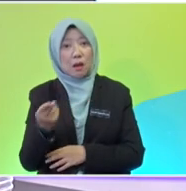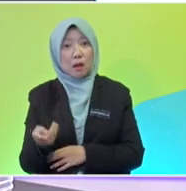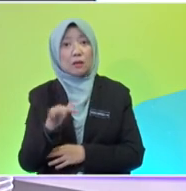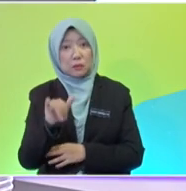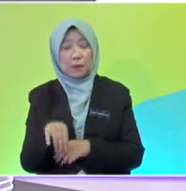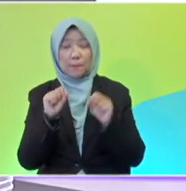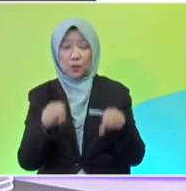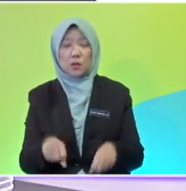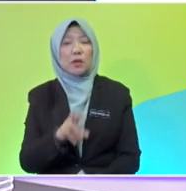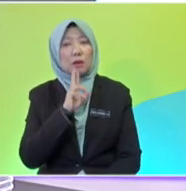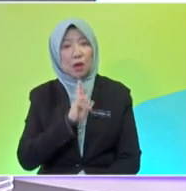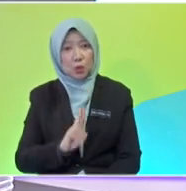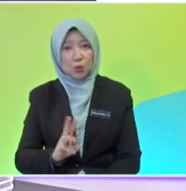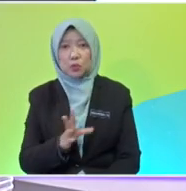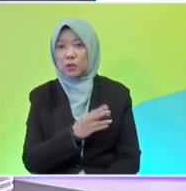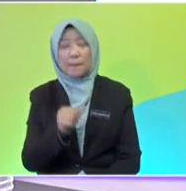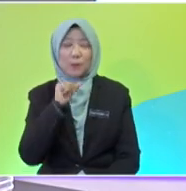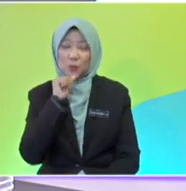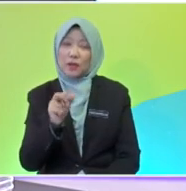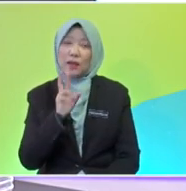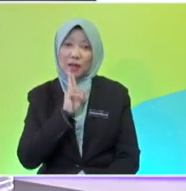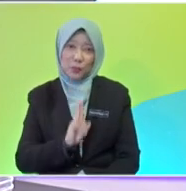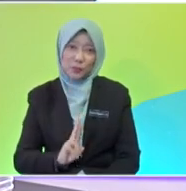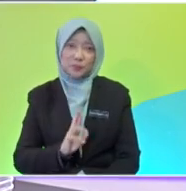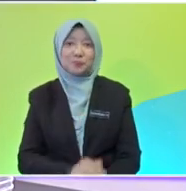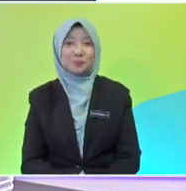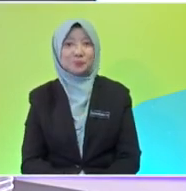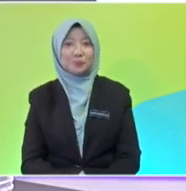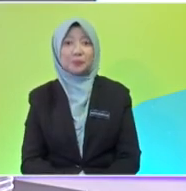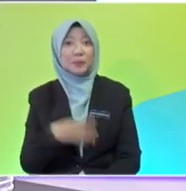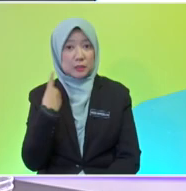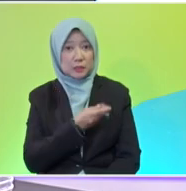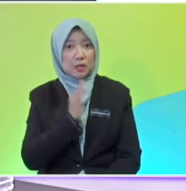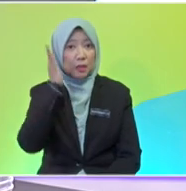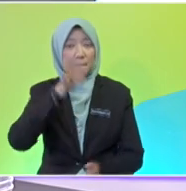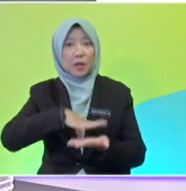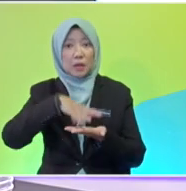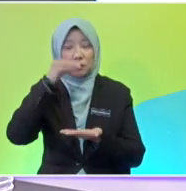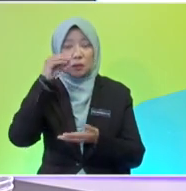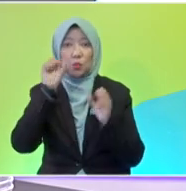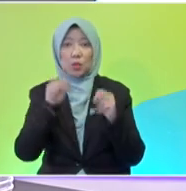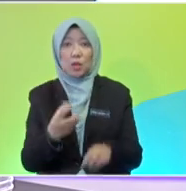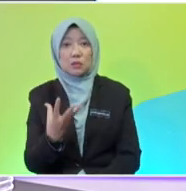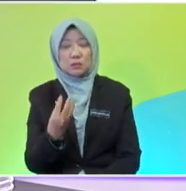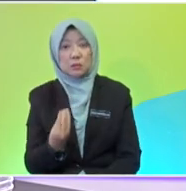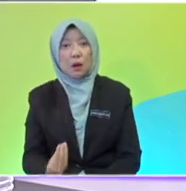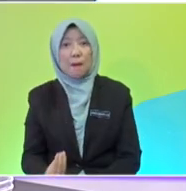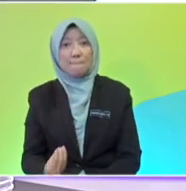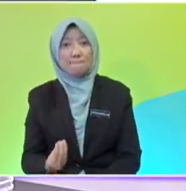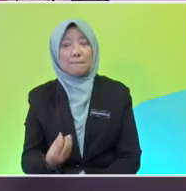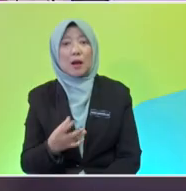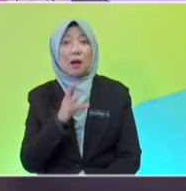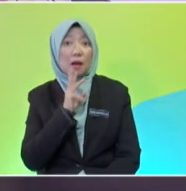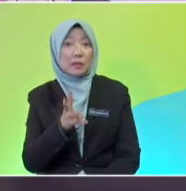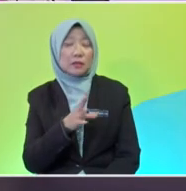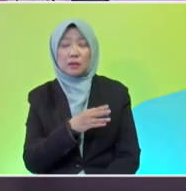boleh larut like satu Vira kita juga akan belajar tentang bahan yang boleh serap air dan tidak boleh seram air